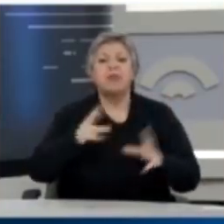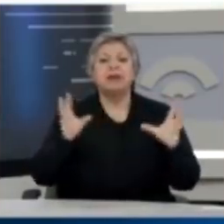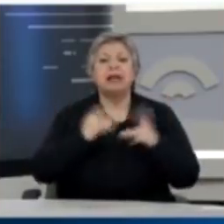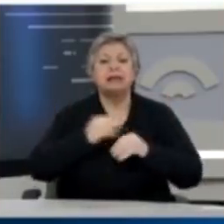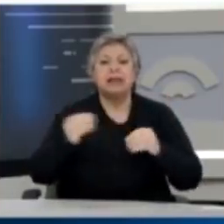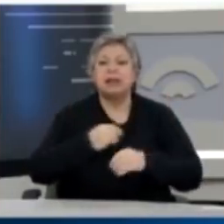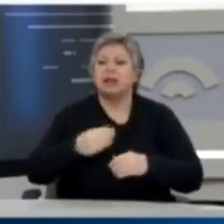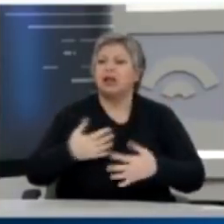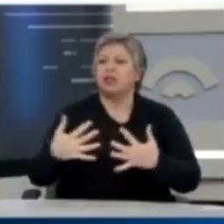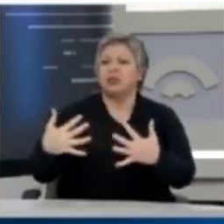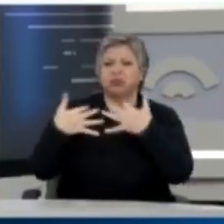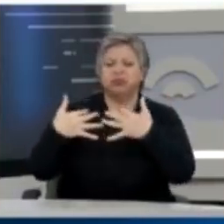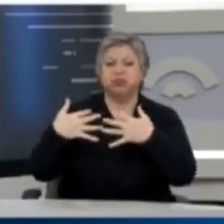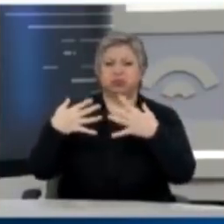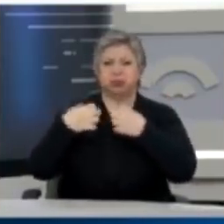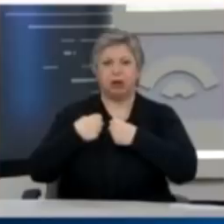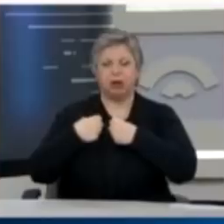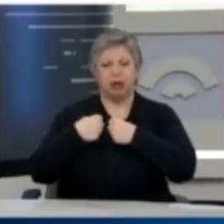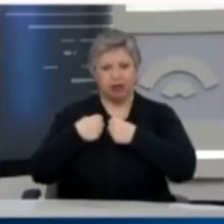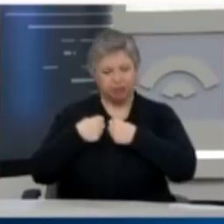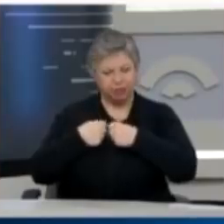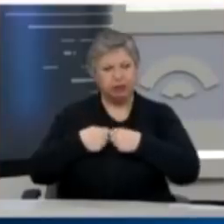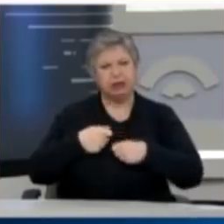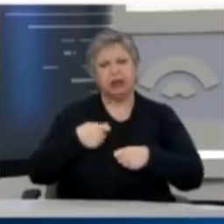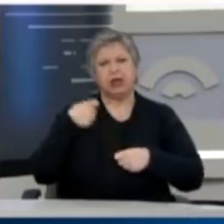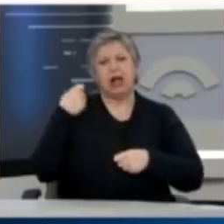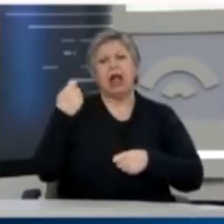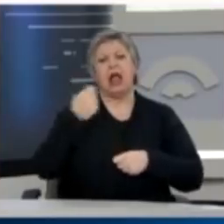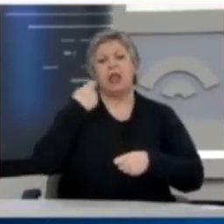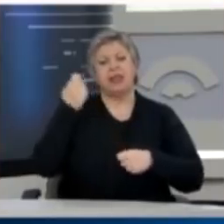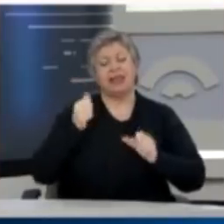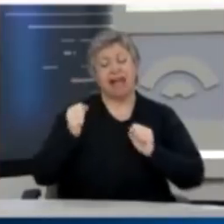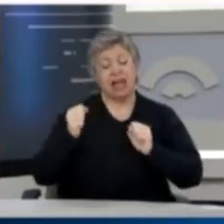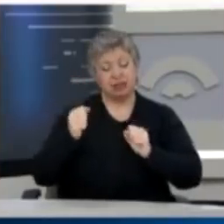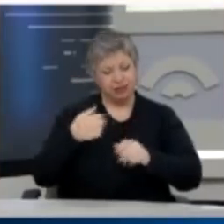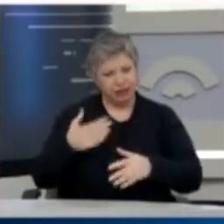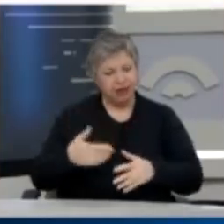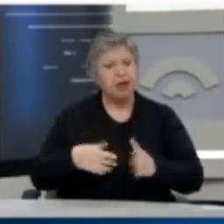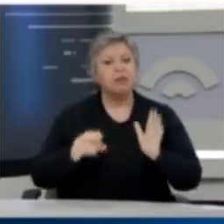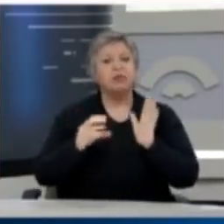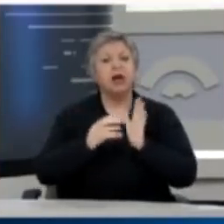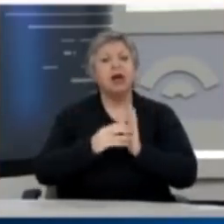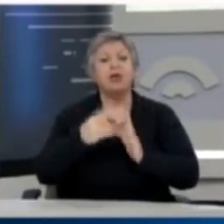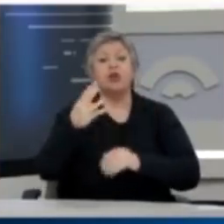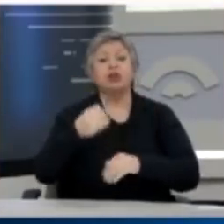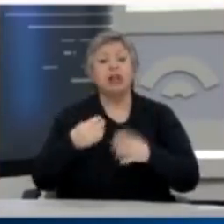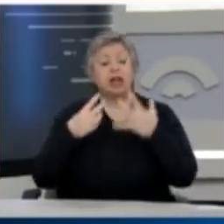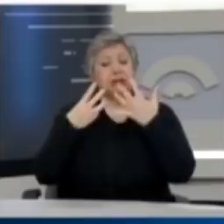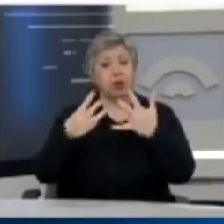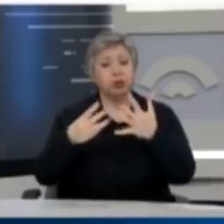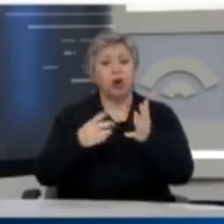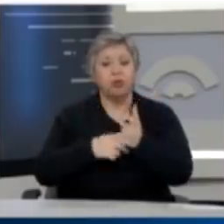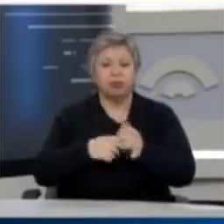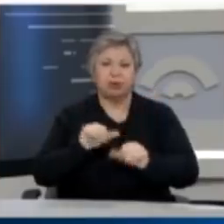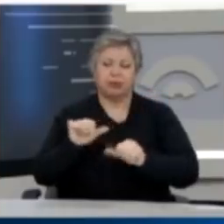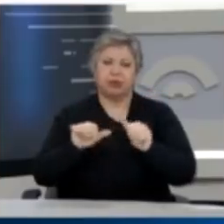εθνικής ασφάλειας. Προτείναμε την ουσιαστική κατάργηση του άρθρου 48, γιατί δεν υπάρχει